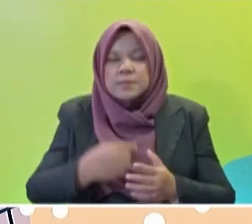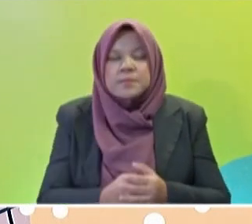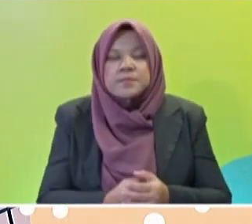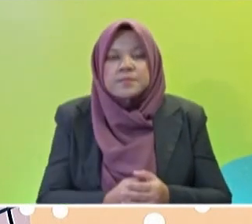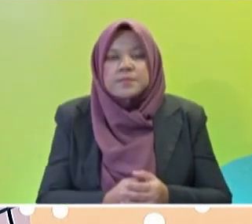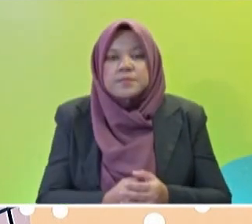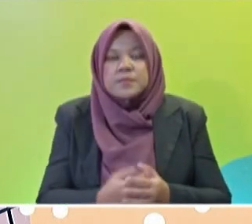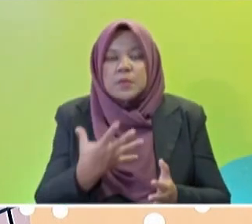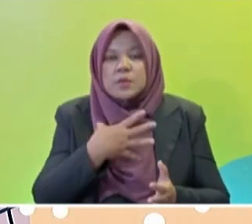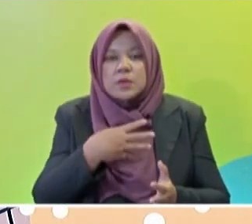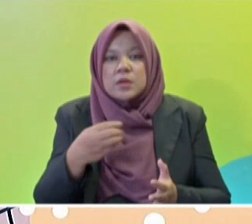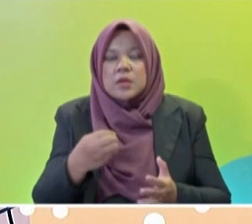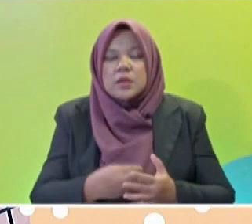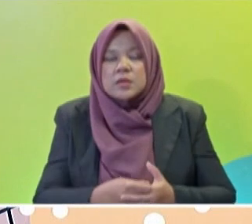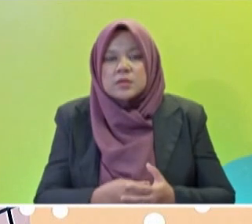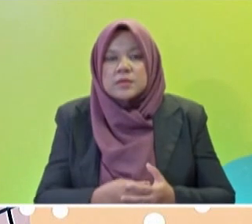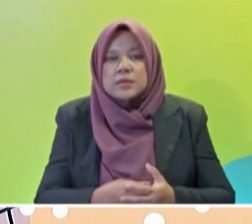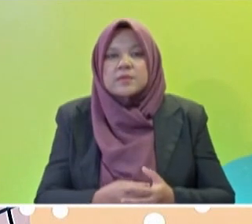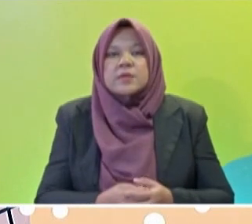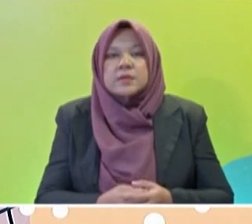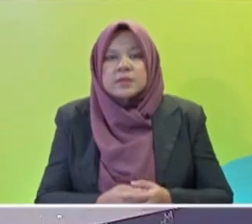ditambah dengan putih adalah